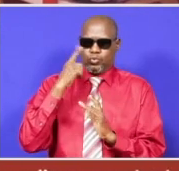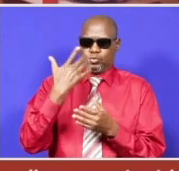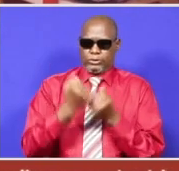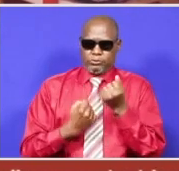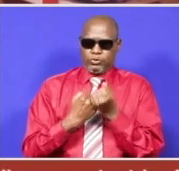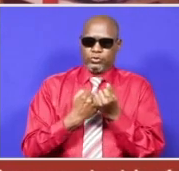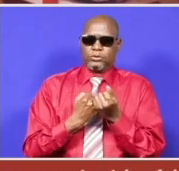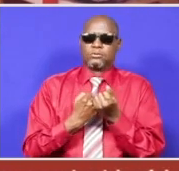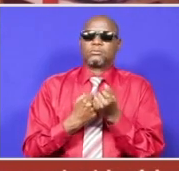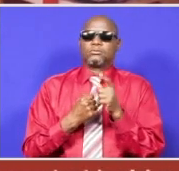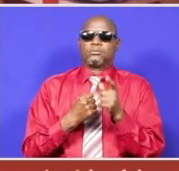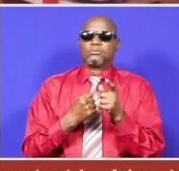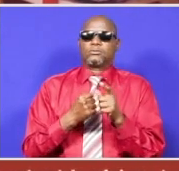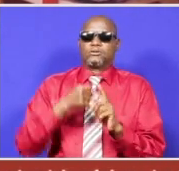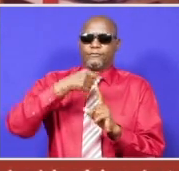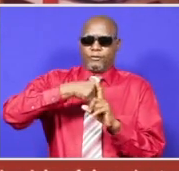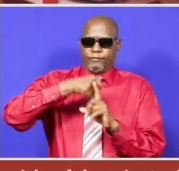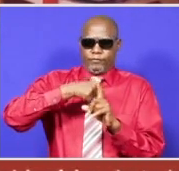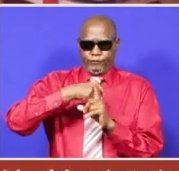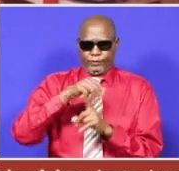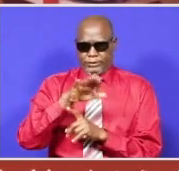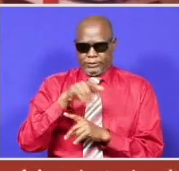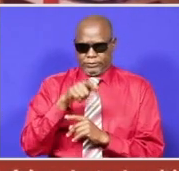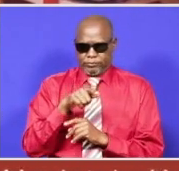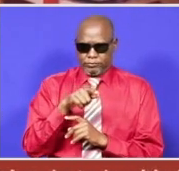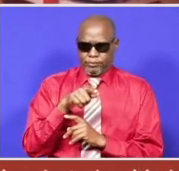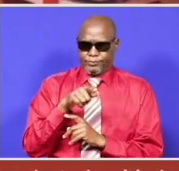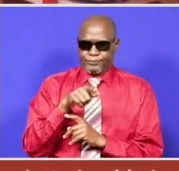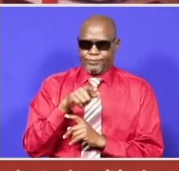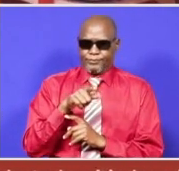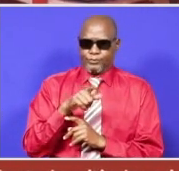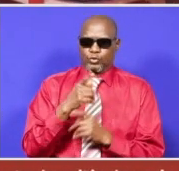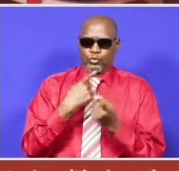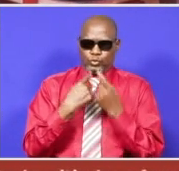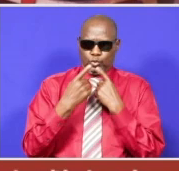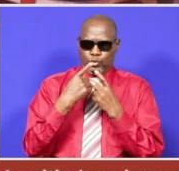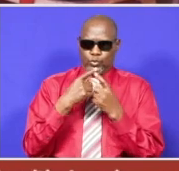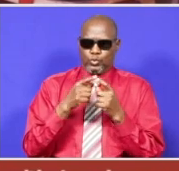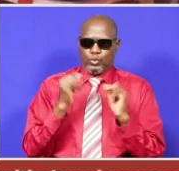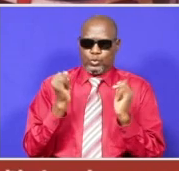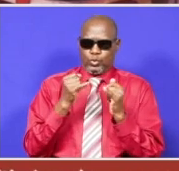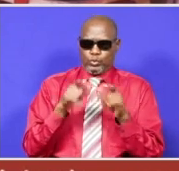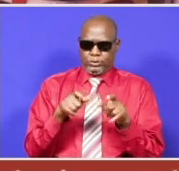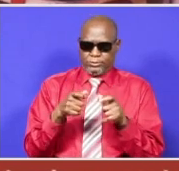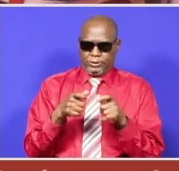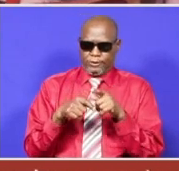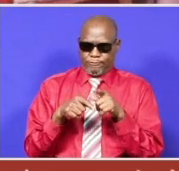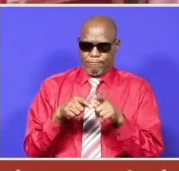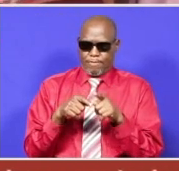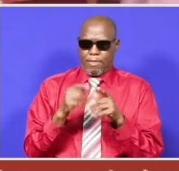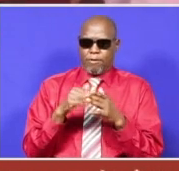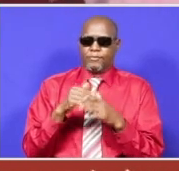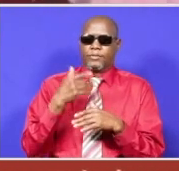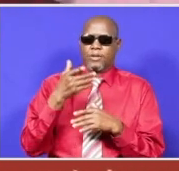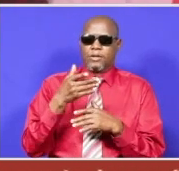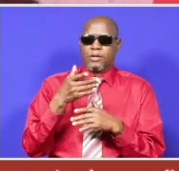za kukabiliana na jinamizi hili. Akihutubia wanahabari baada ya mkutano wa mashauriano katika makao rasmi